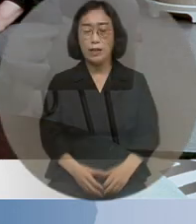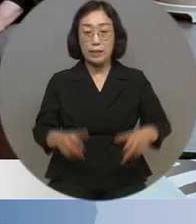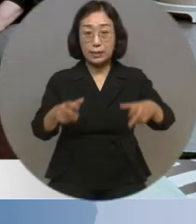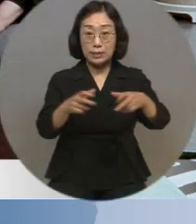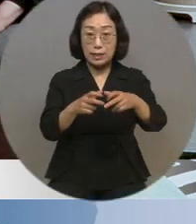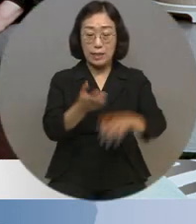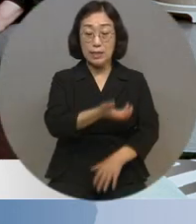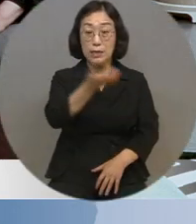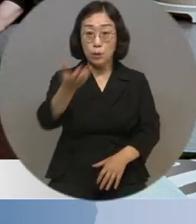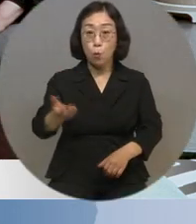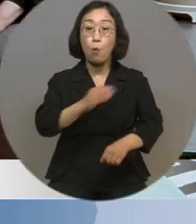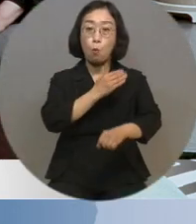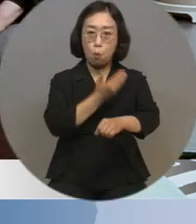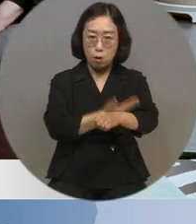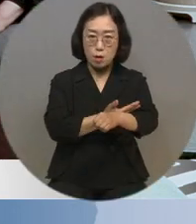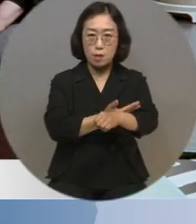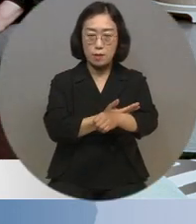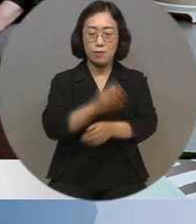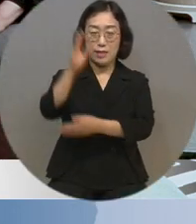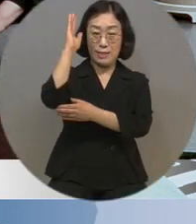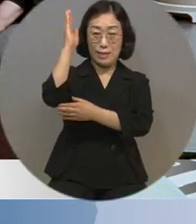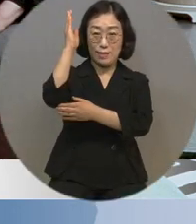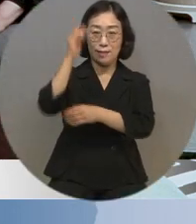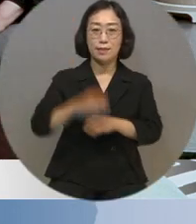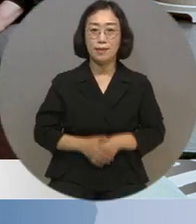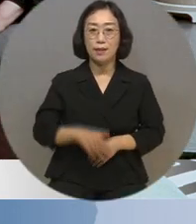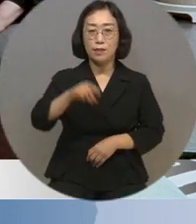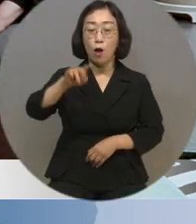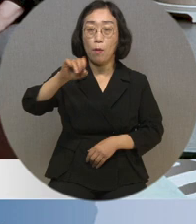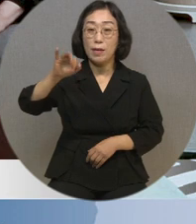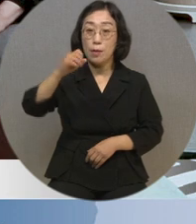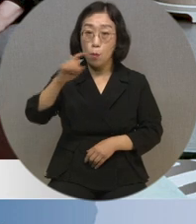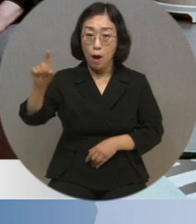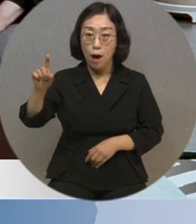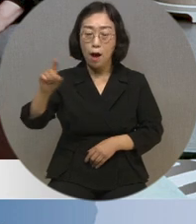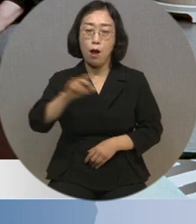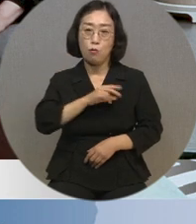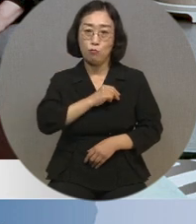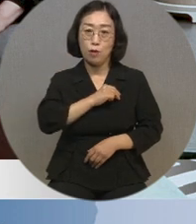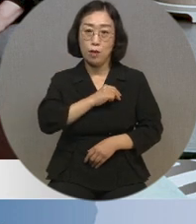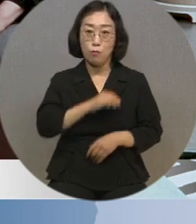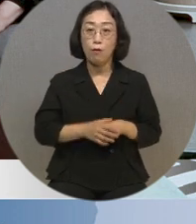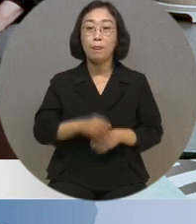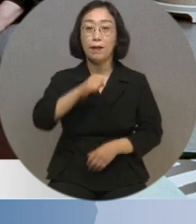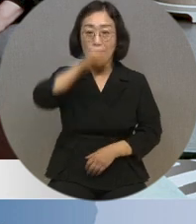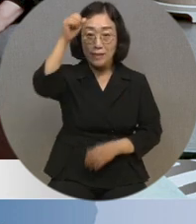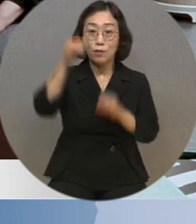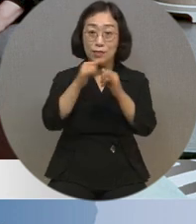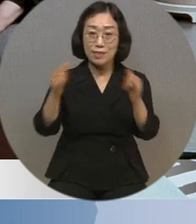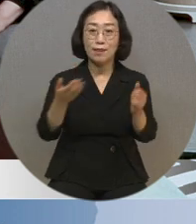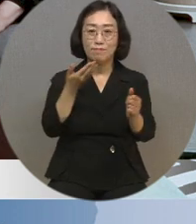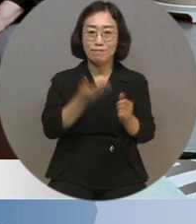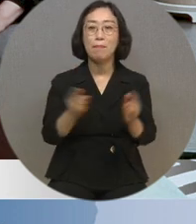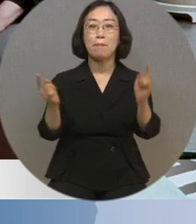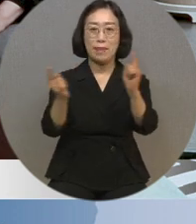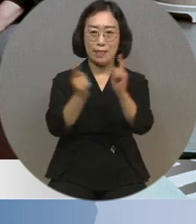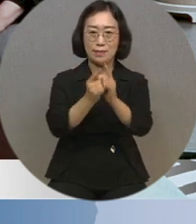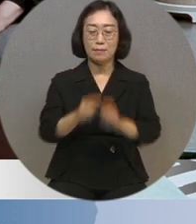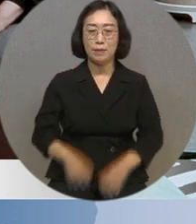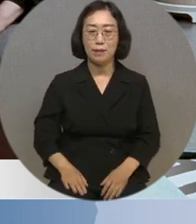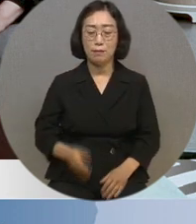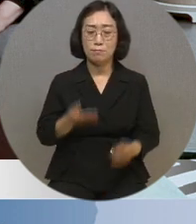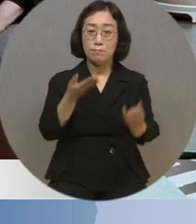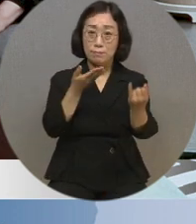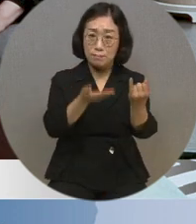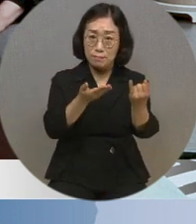장애인 이동권과 관련해 목소리를 높여온 서미화 제22대 국회의원 비례대표 당선인을 만났습니다.